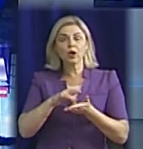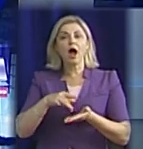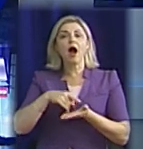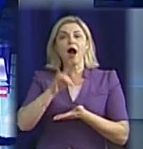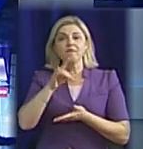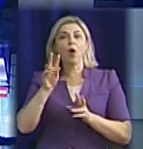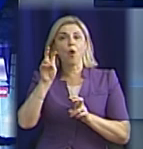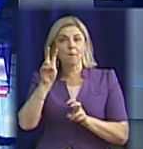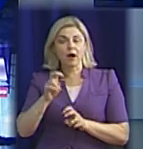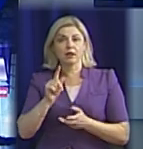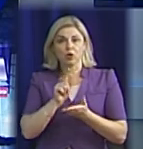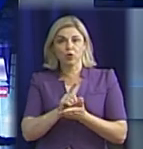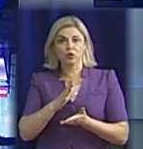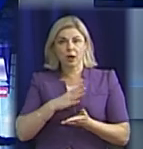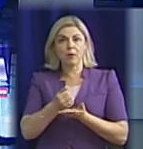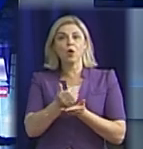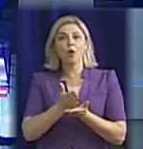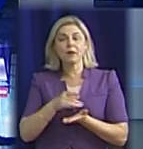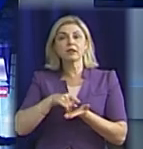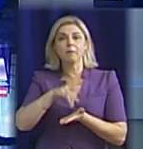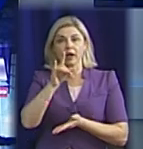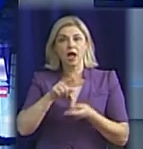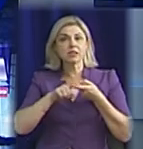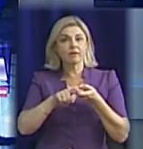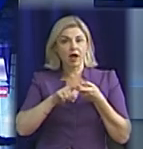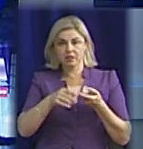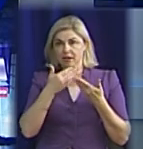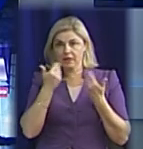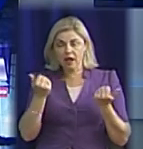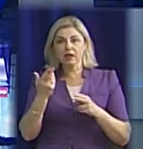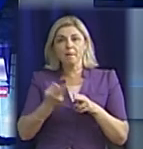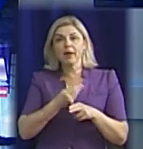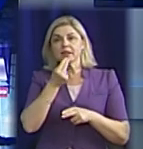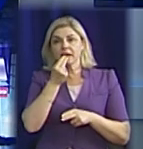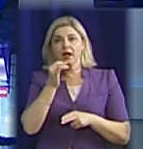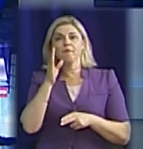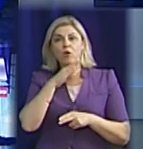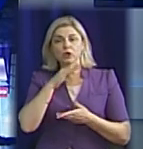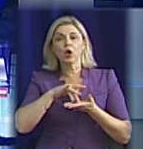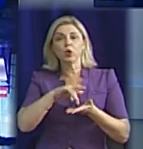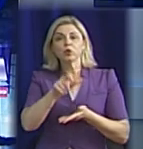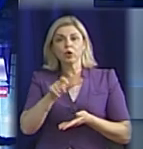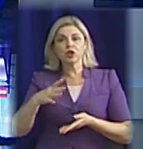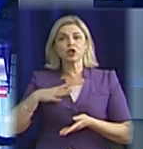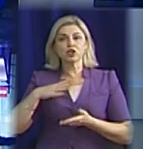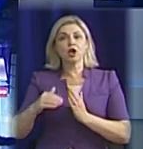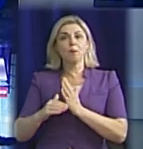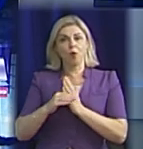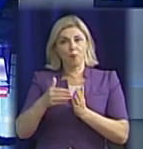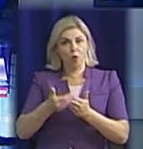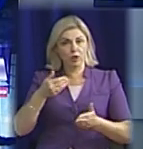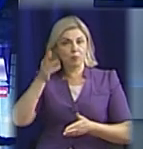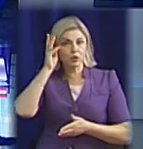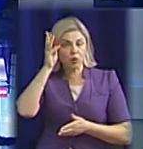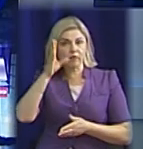яка мала забезпечити переліт, на зв'язок не виходила. Без їжі та води туристи чекали на допомогу від посольства. Вони